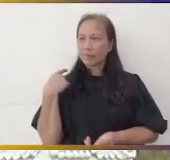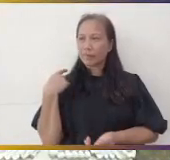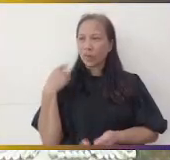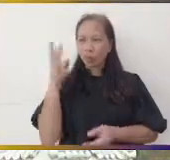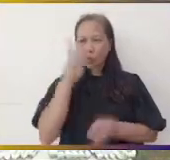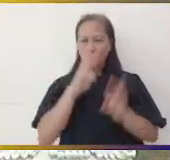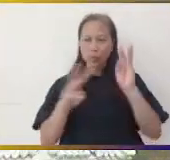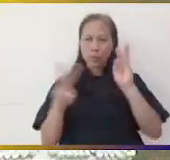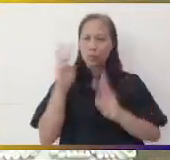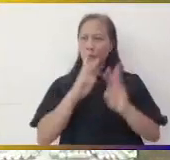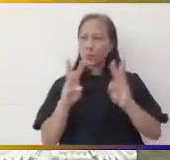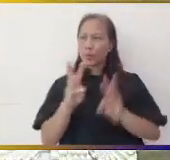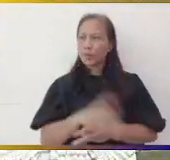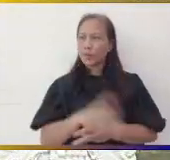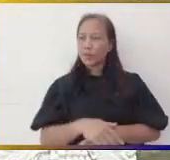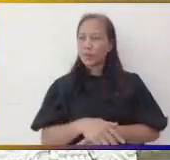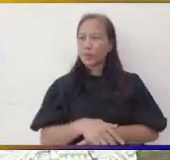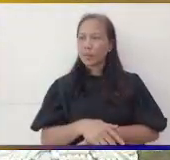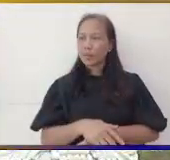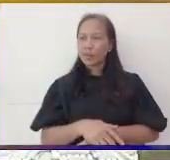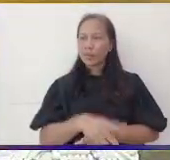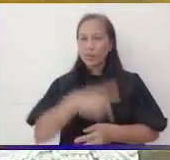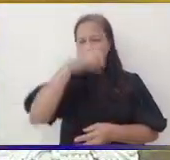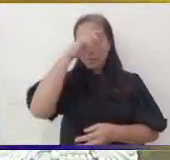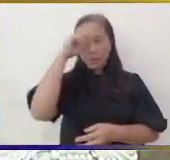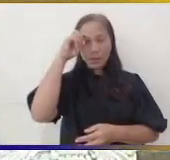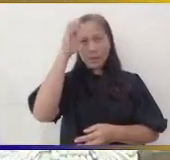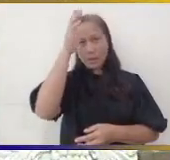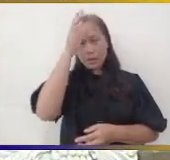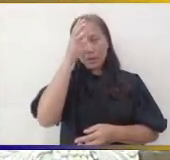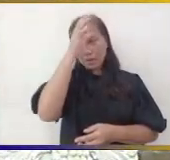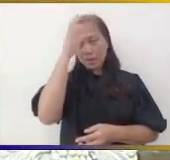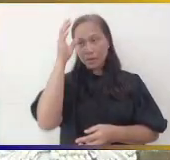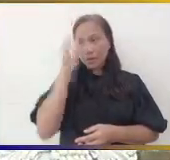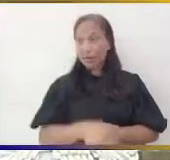sila ay kasi Karamihan sa kanilang mga first na